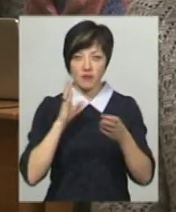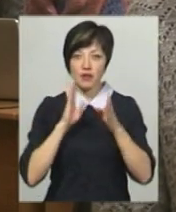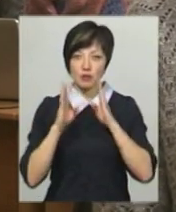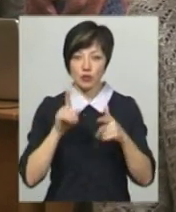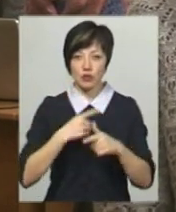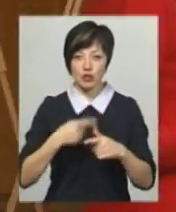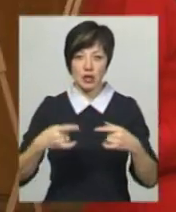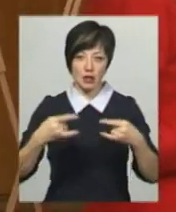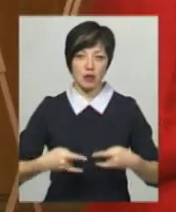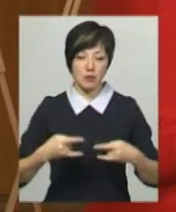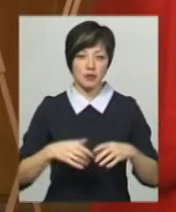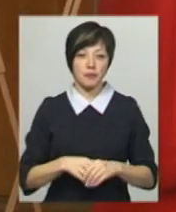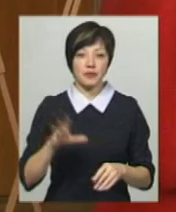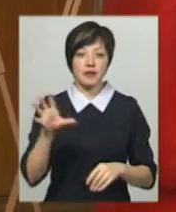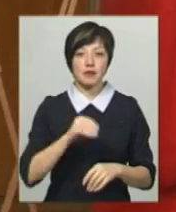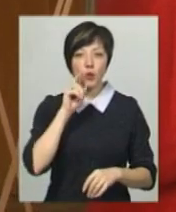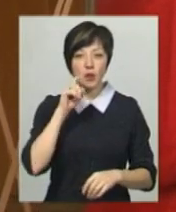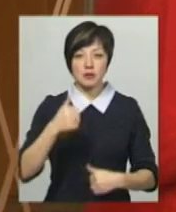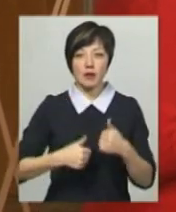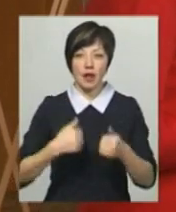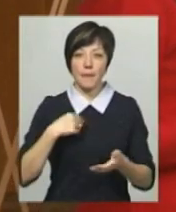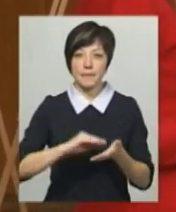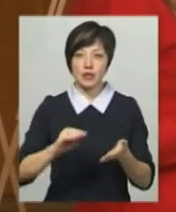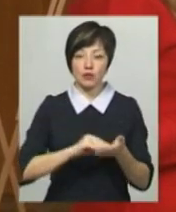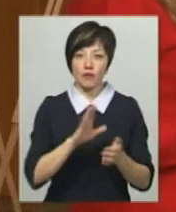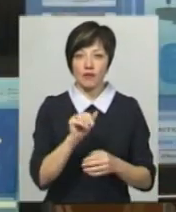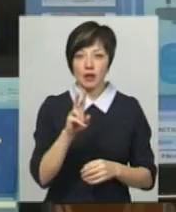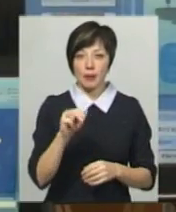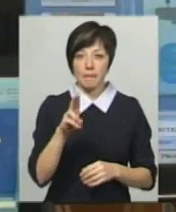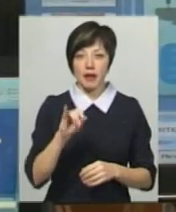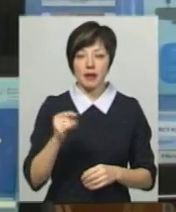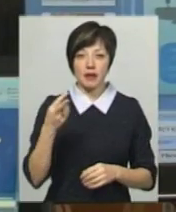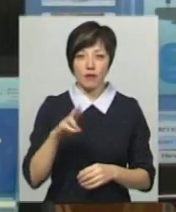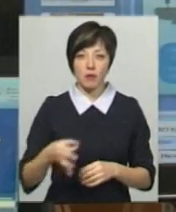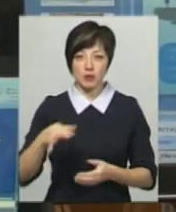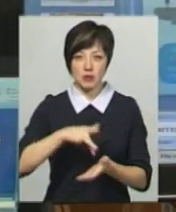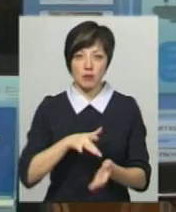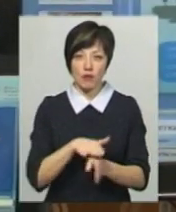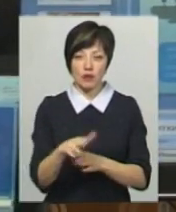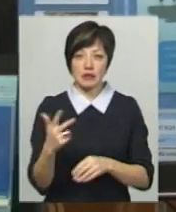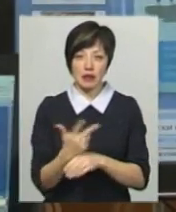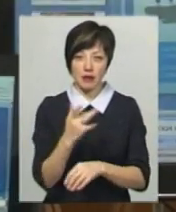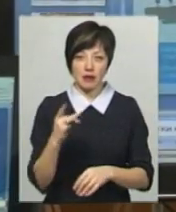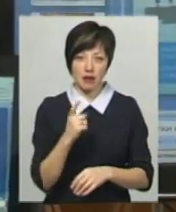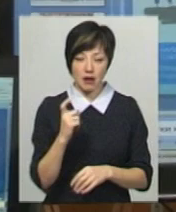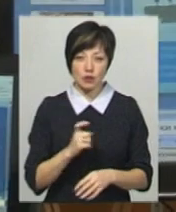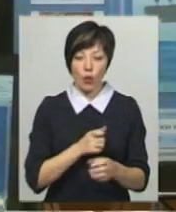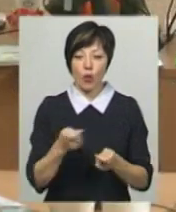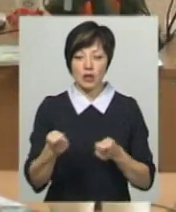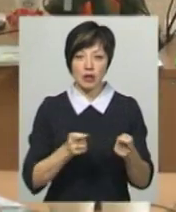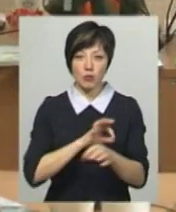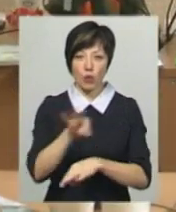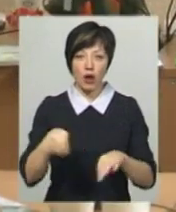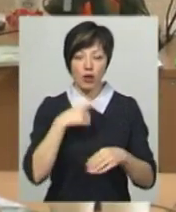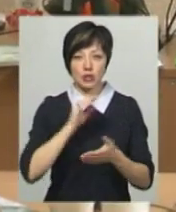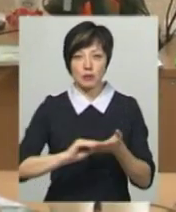чи на телебаченні. Всеукраїнський марафон «Я пишу у Вікіпедію» в обласному центрі проводиться вже втретє. Координатор проекту Аліна Возна каже,